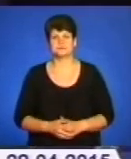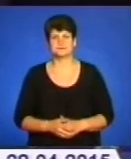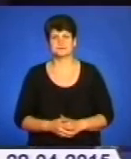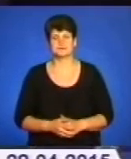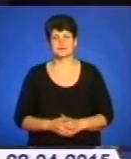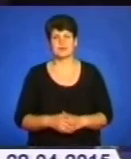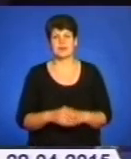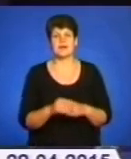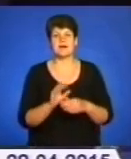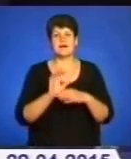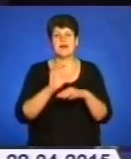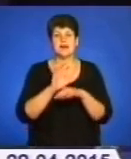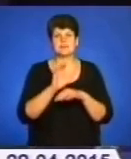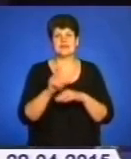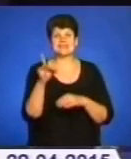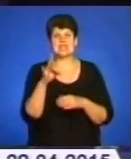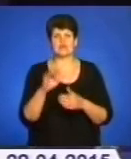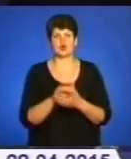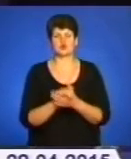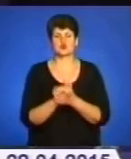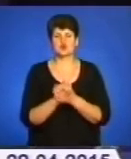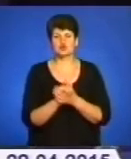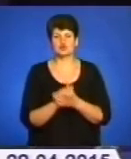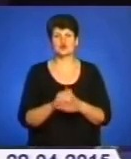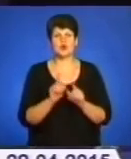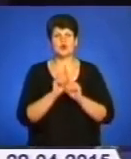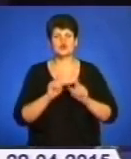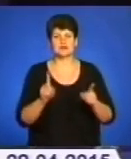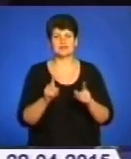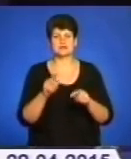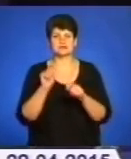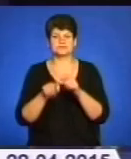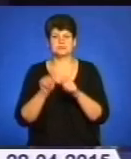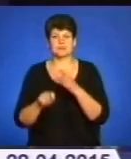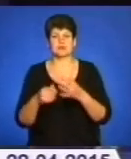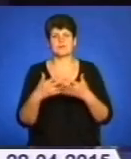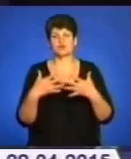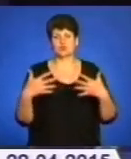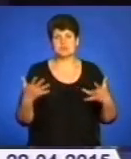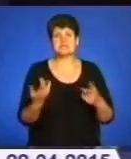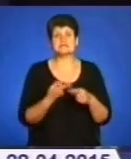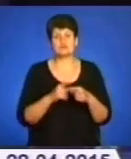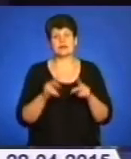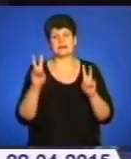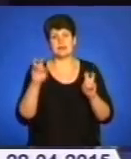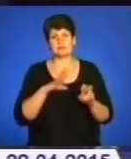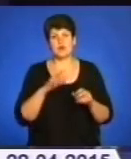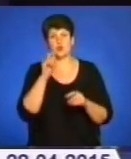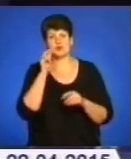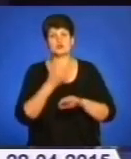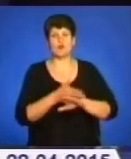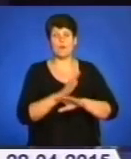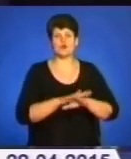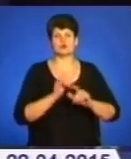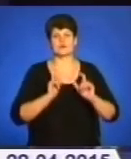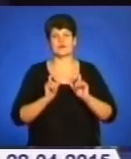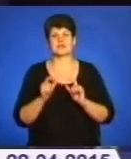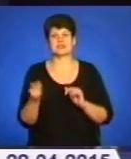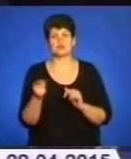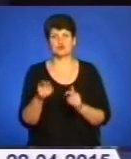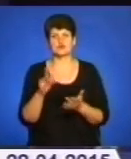Експорт до Євросоюзу, особливості сертифікації продукції. Такою була тема українсько-польського семінару у Тернопільському